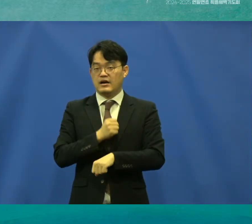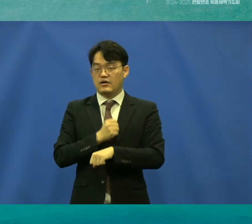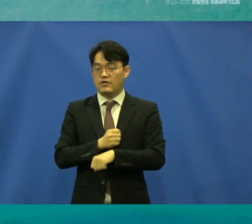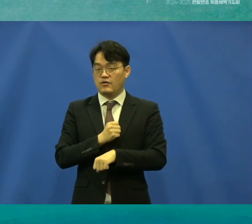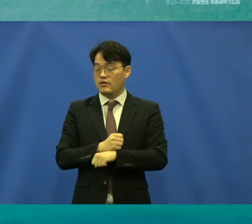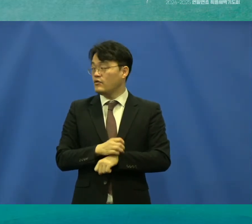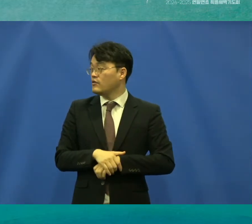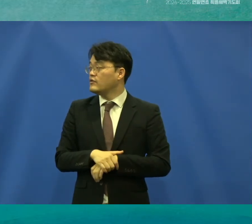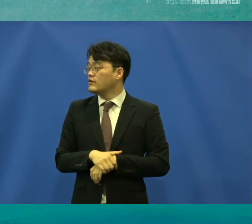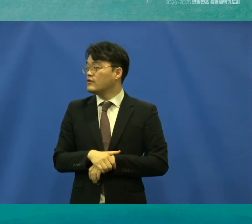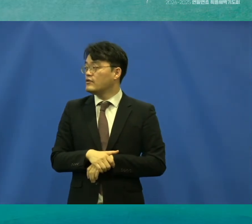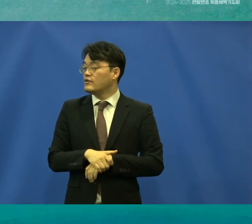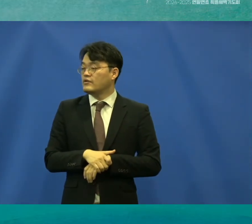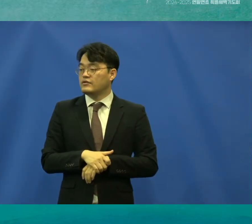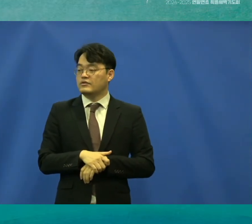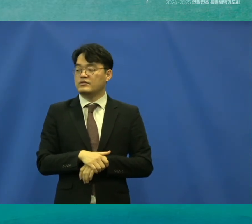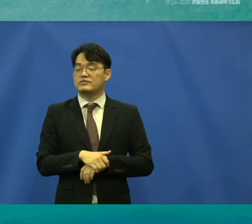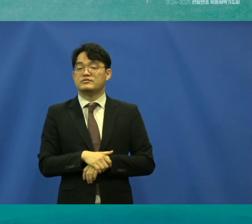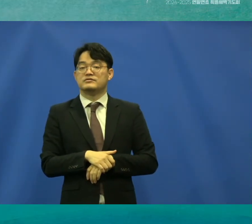쓴다고 그랬죠? 우리